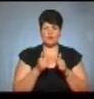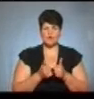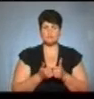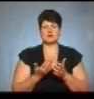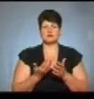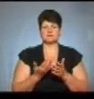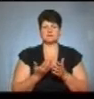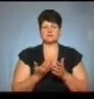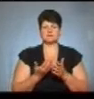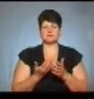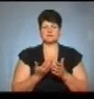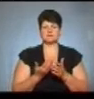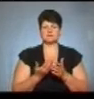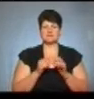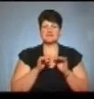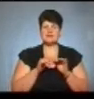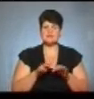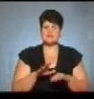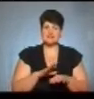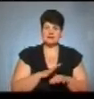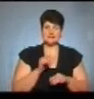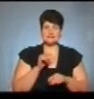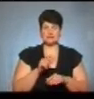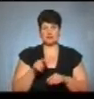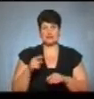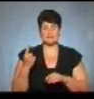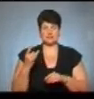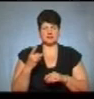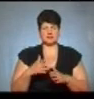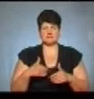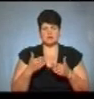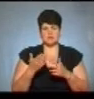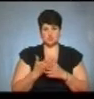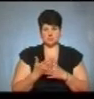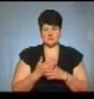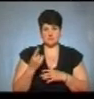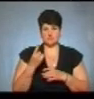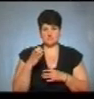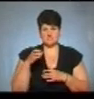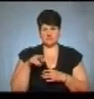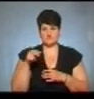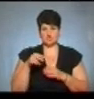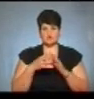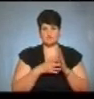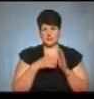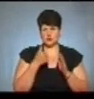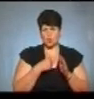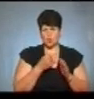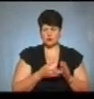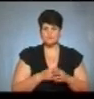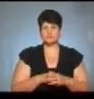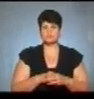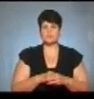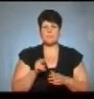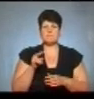Безготівкова форма діяла для тих людей, які вперше зверталися за субсидією з 1 січня 2019 року.